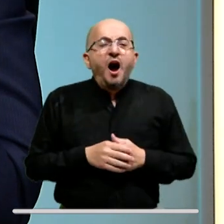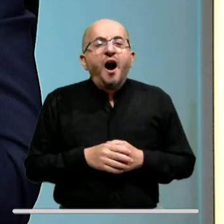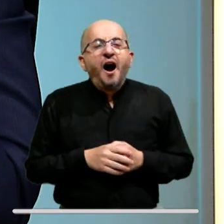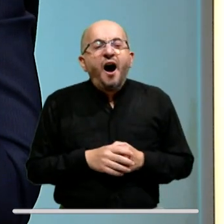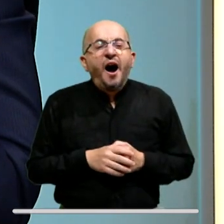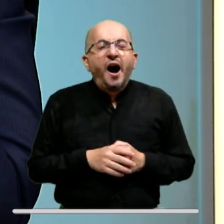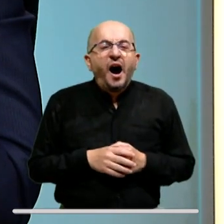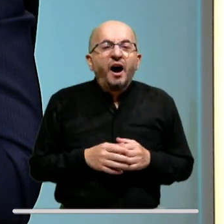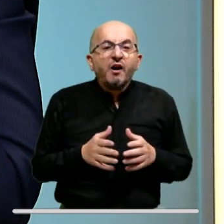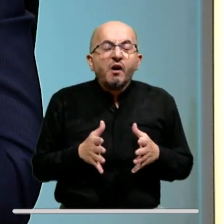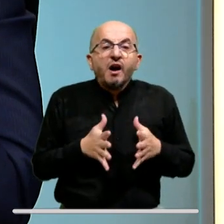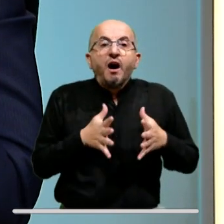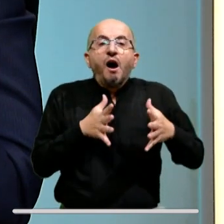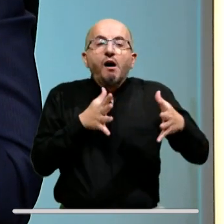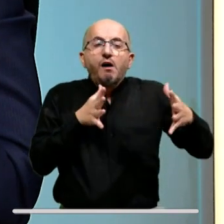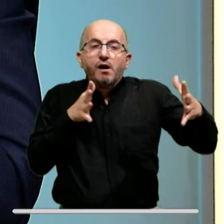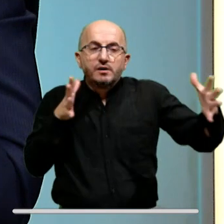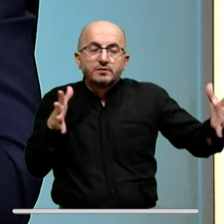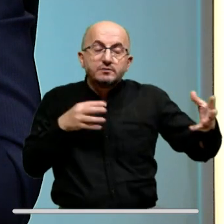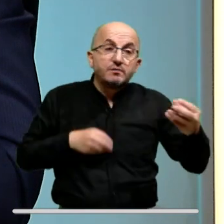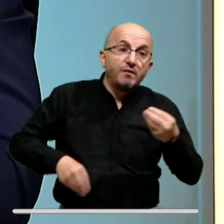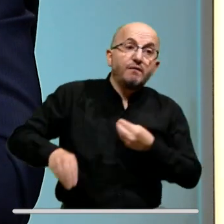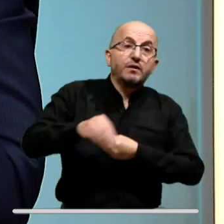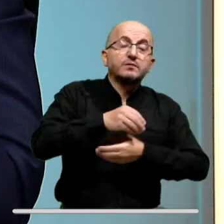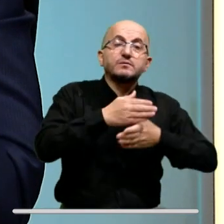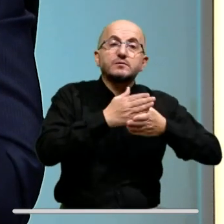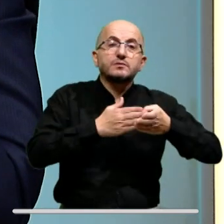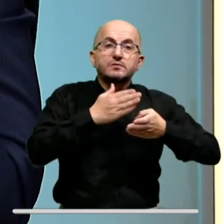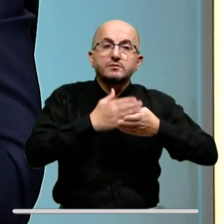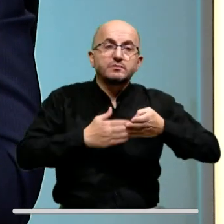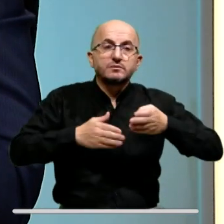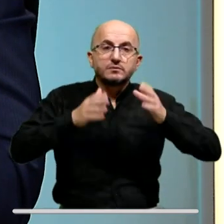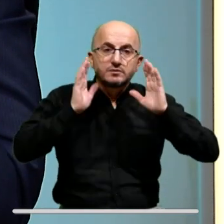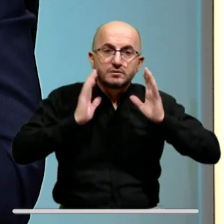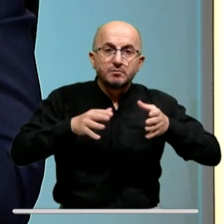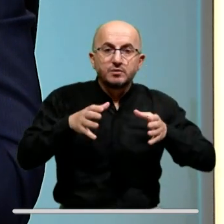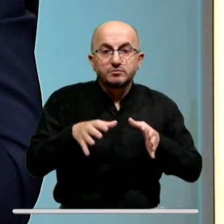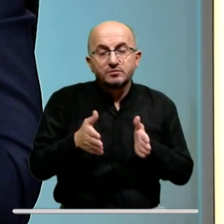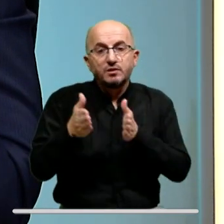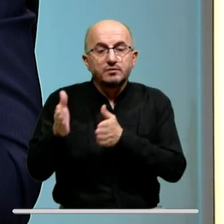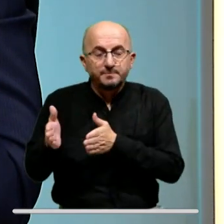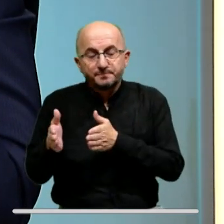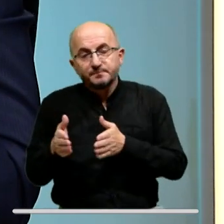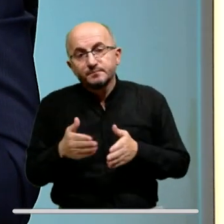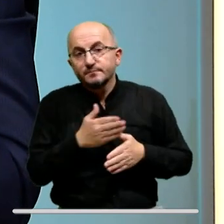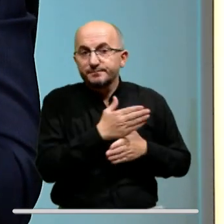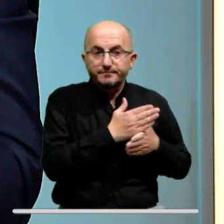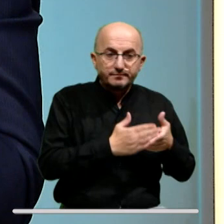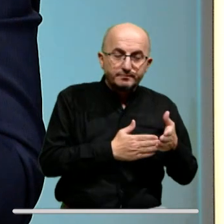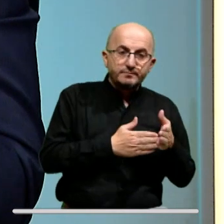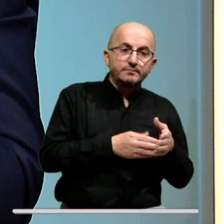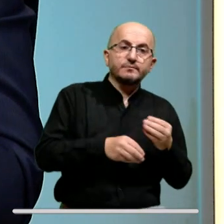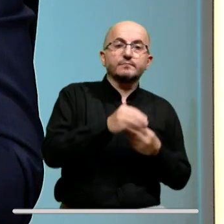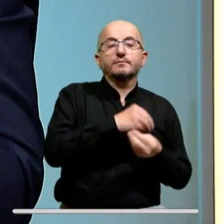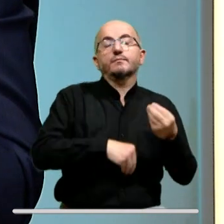o kadar bir geniş ki metaf alanın yarısı namaza ayrılmış. Yani namaz kılanlara ayrılmış.